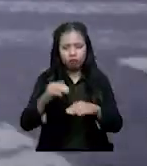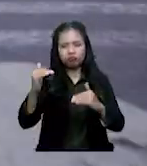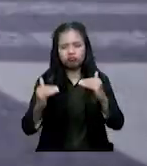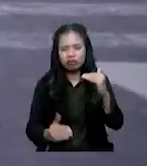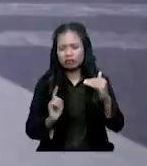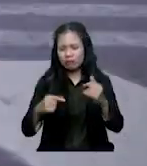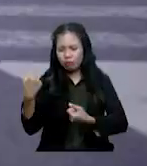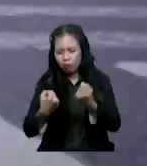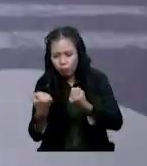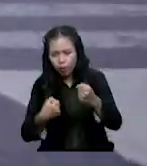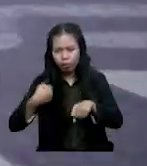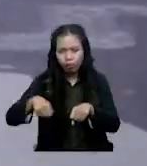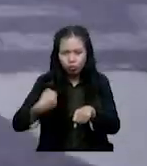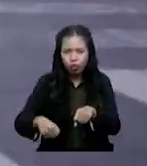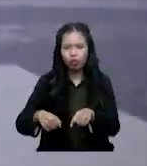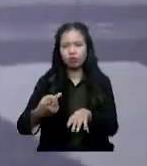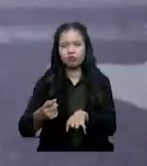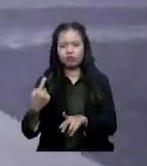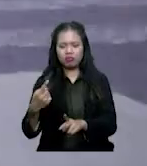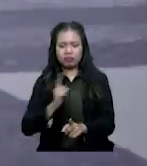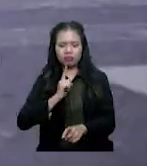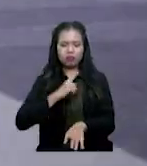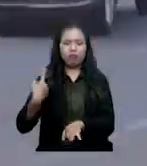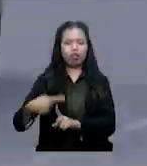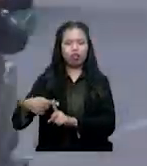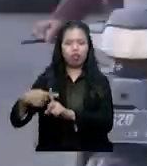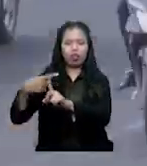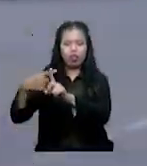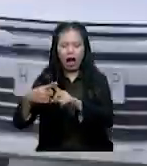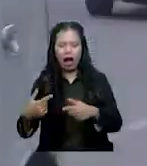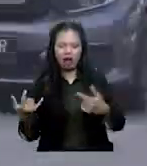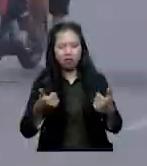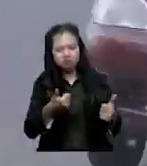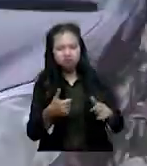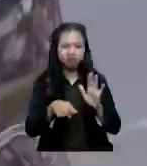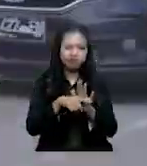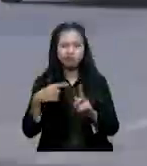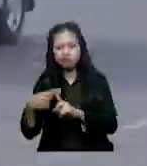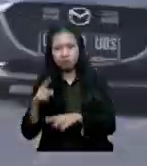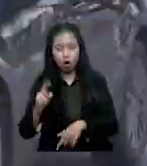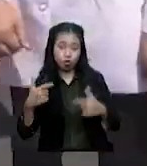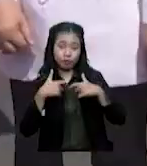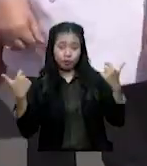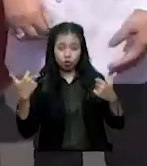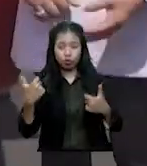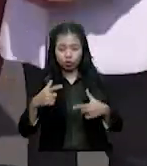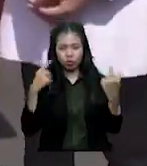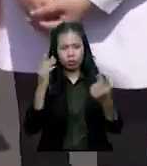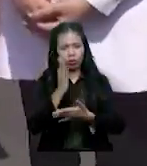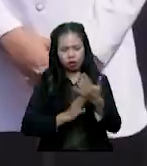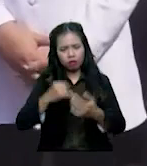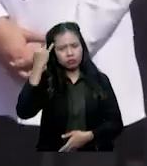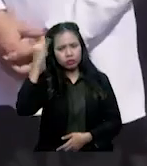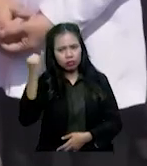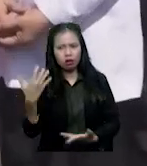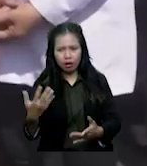tahunnya, sudah barang tentu menjadi polemik bagi daerah tersebut. Gubernur Jawa Tengah Ganjar Pranowo menginisiasi BRT, Bus